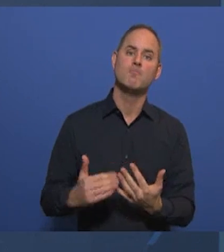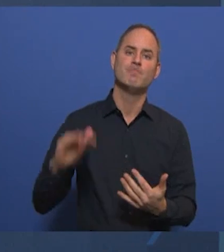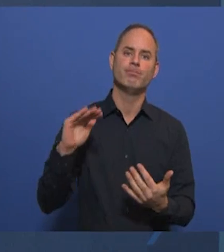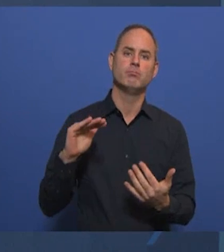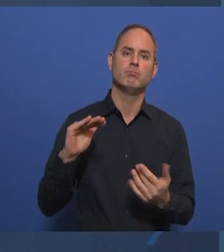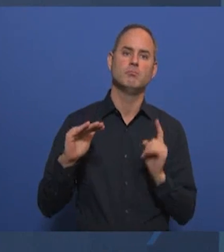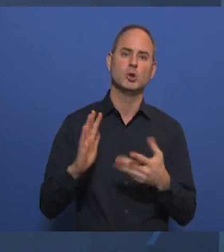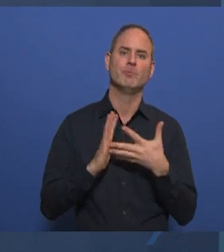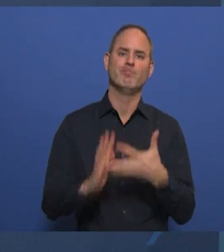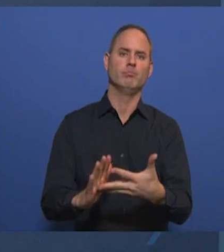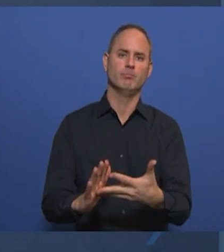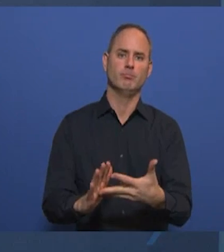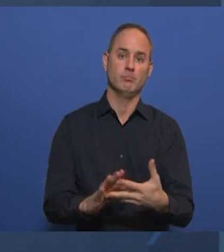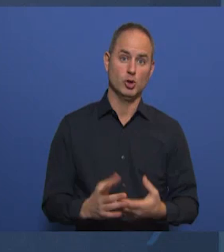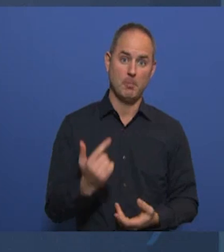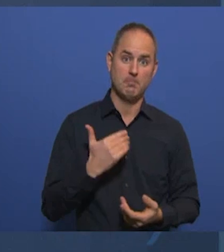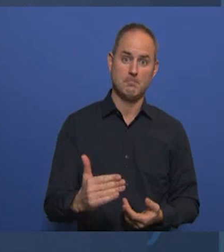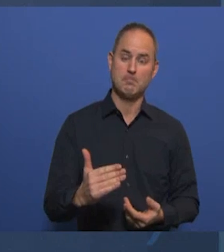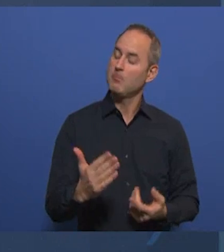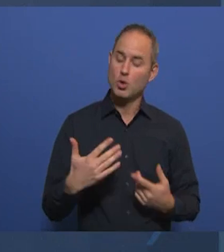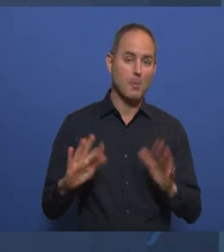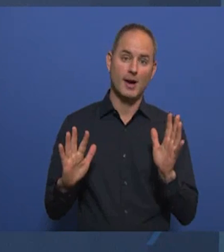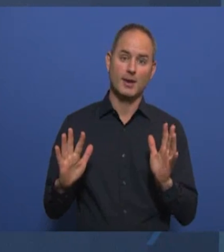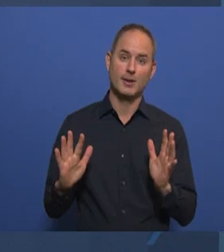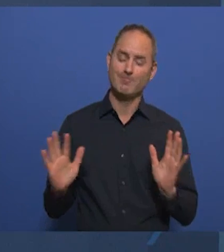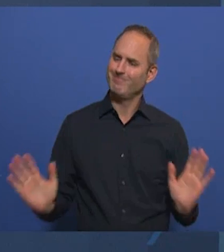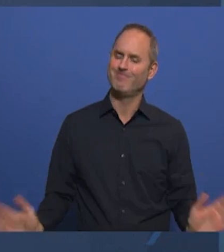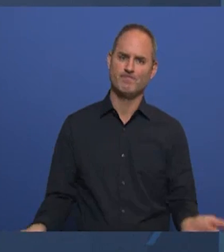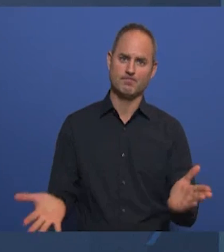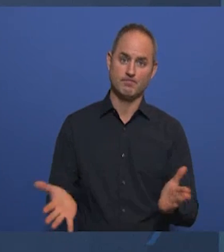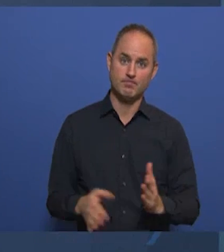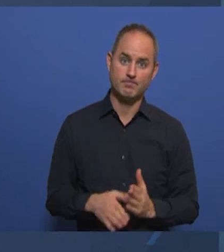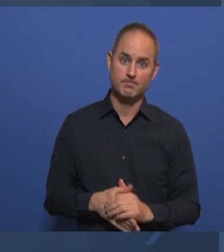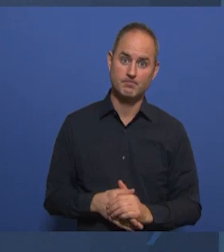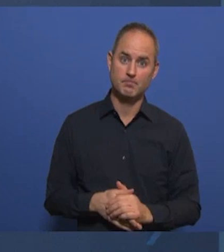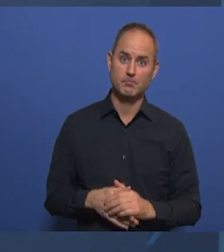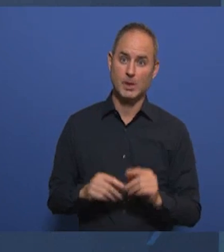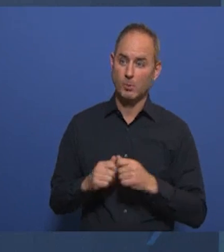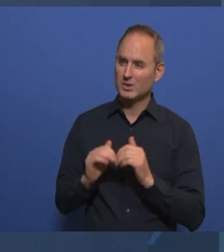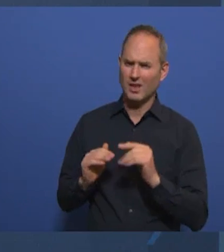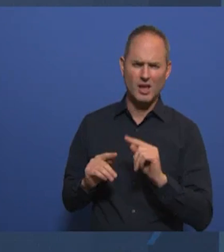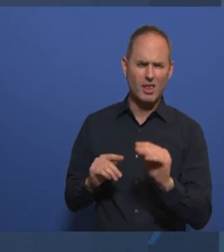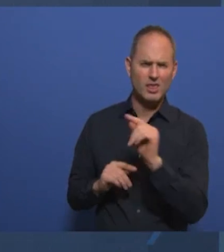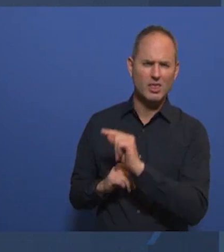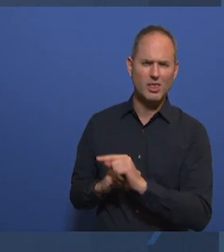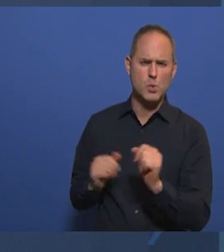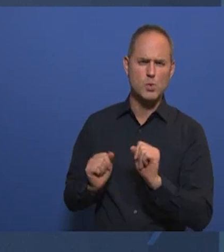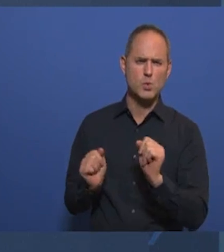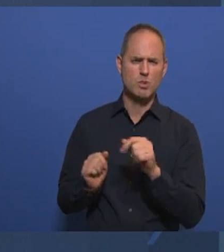auf Nachbarländer, die da deutlich größere Kapazitäten vorhalten. Da helfen jetzt